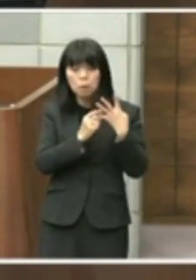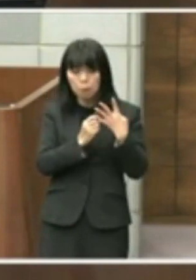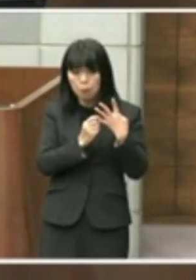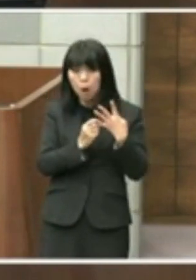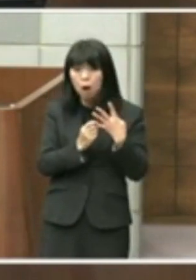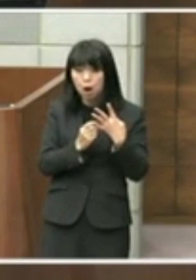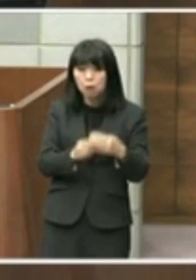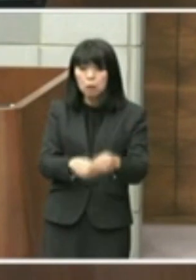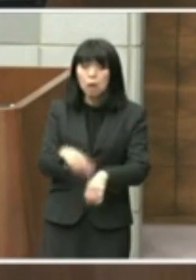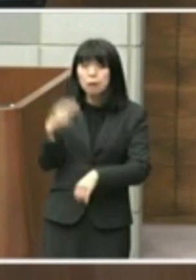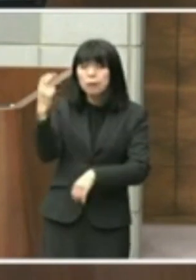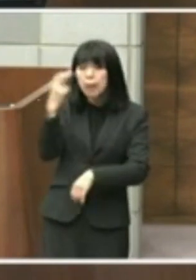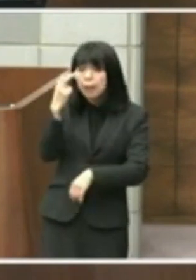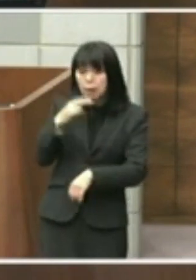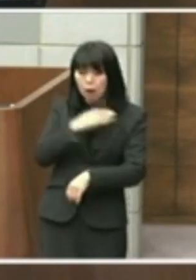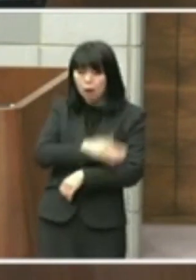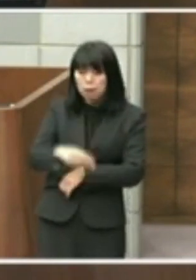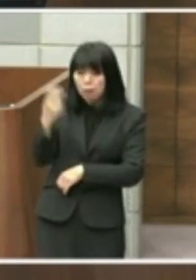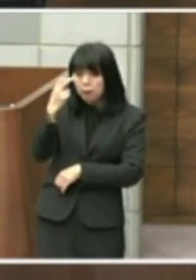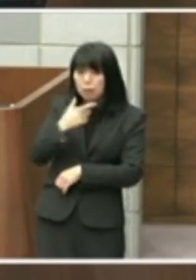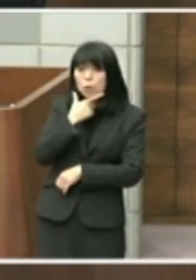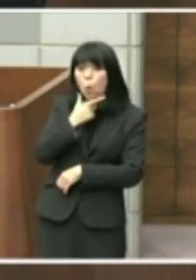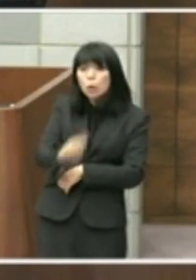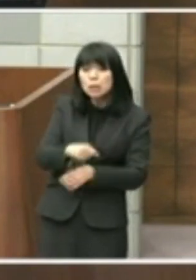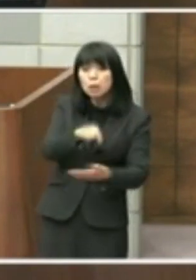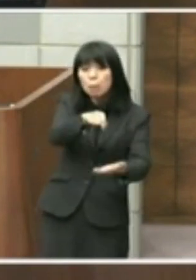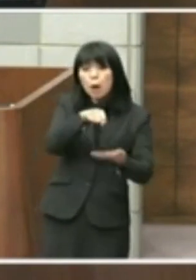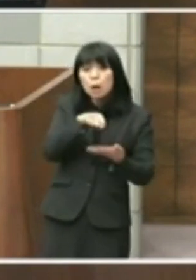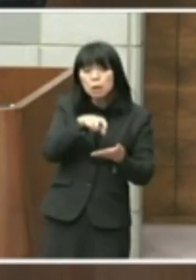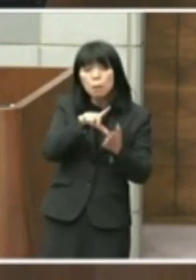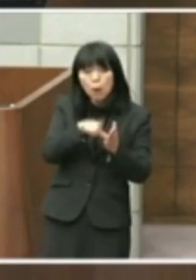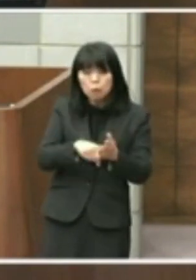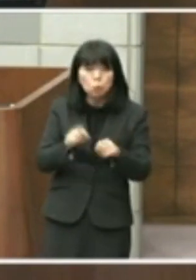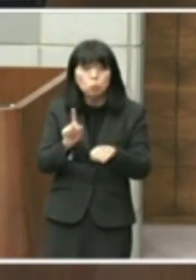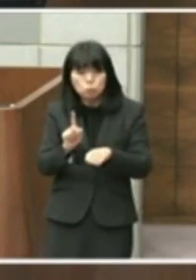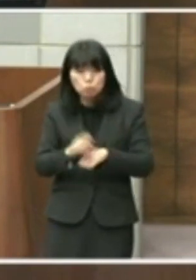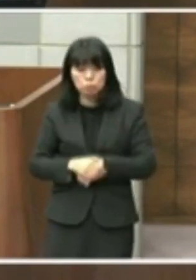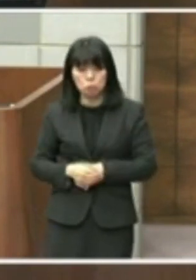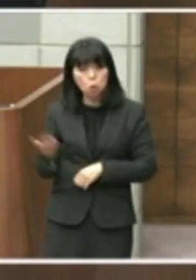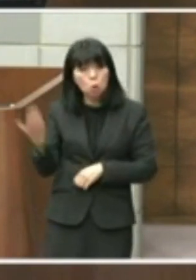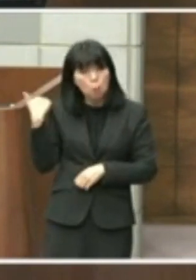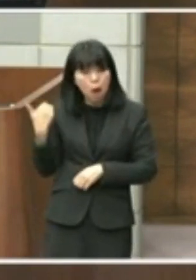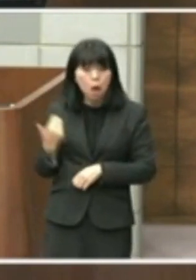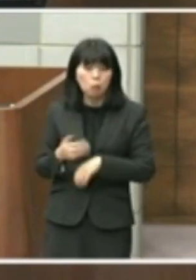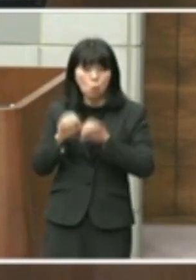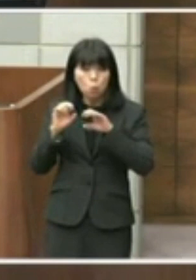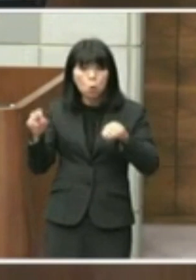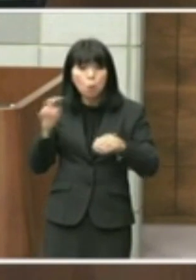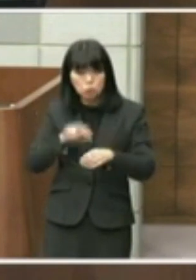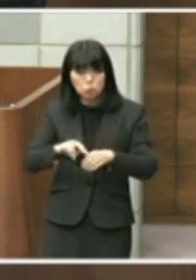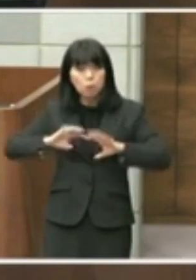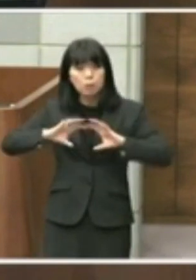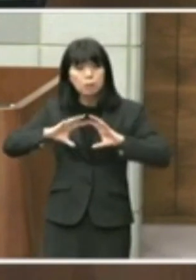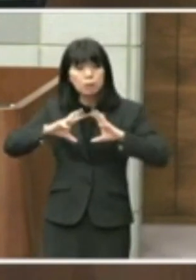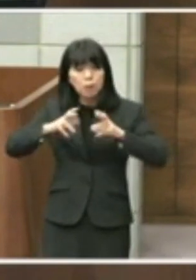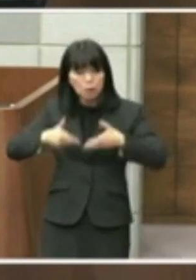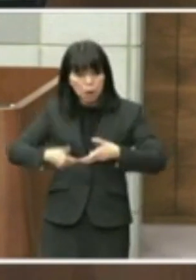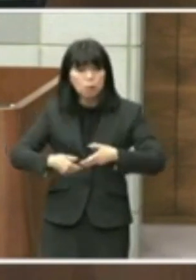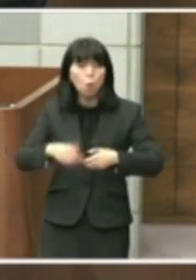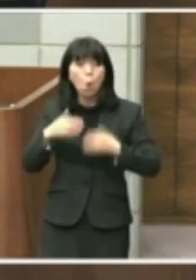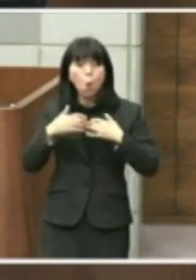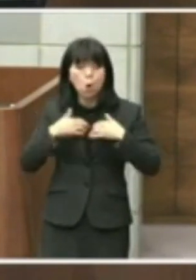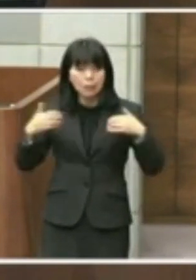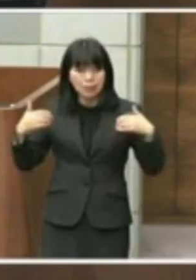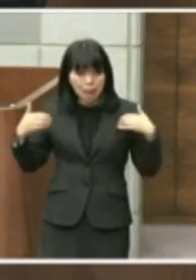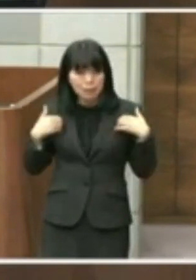を希望する市民への対応についてであります。過日の報道によると世界保健機関傘下の